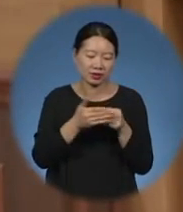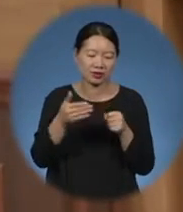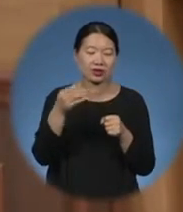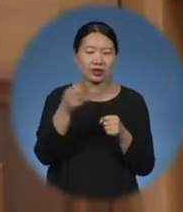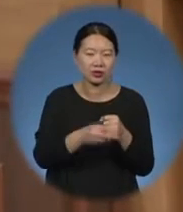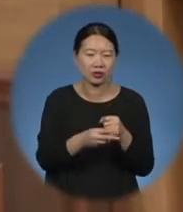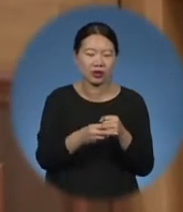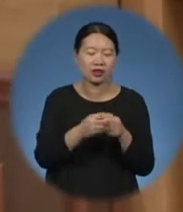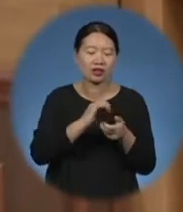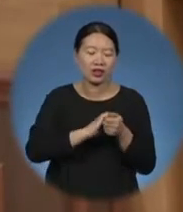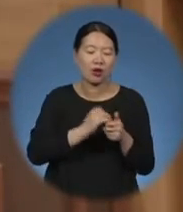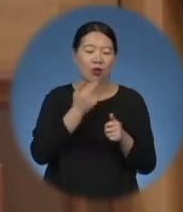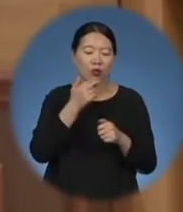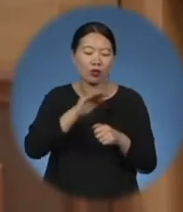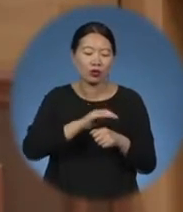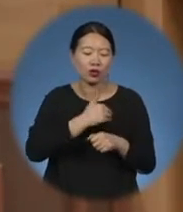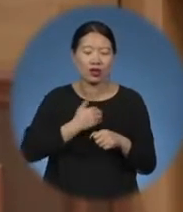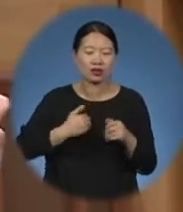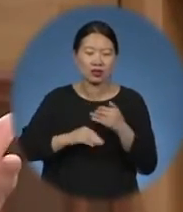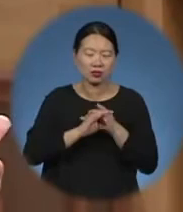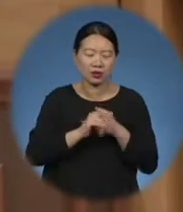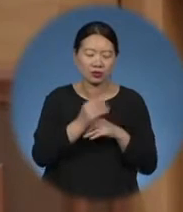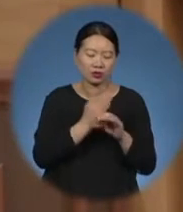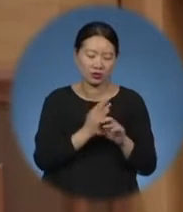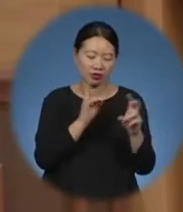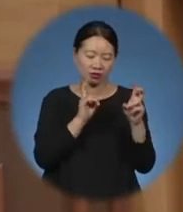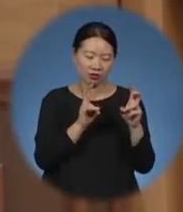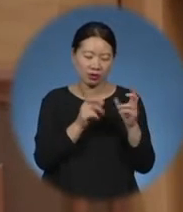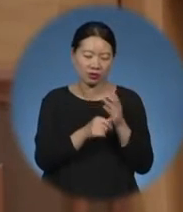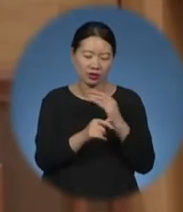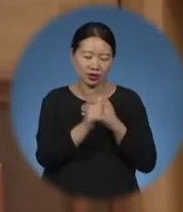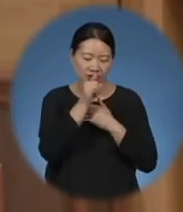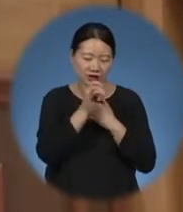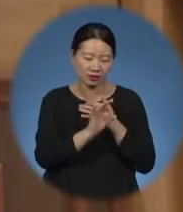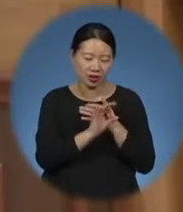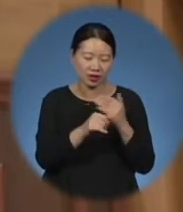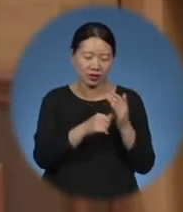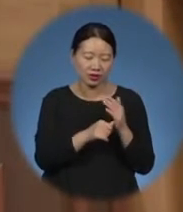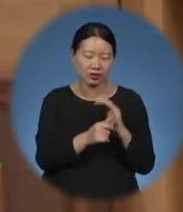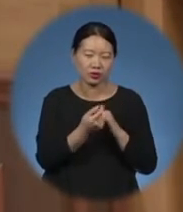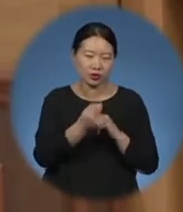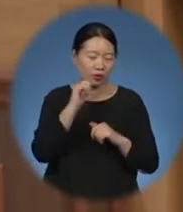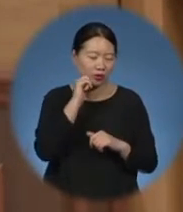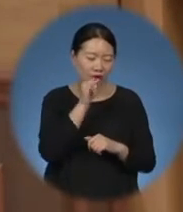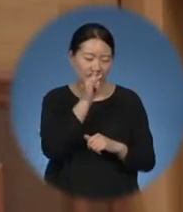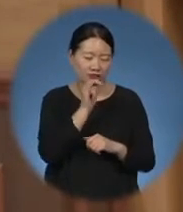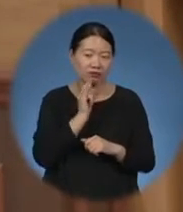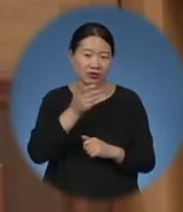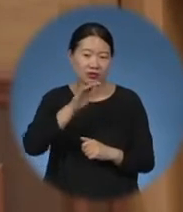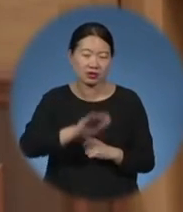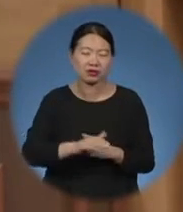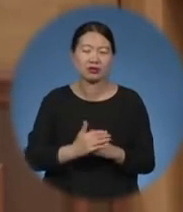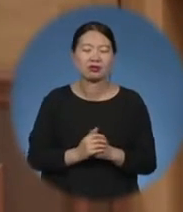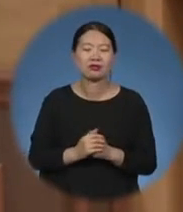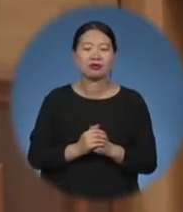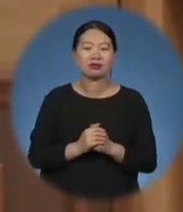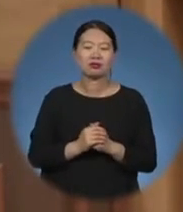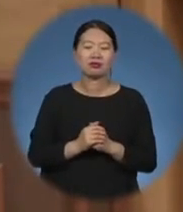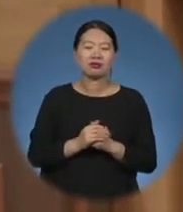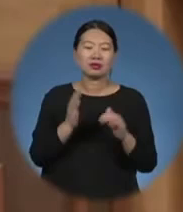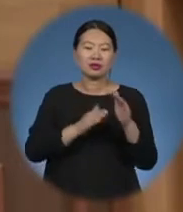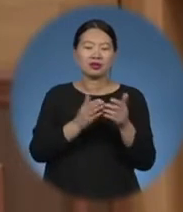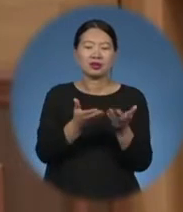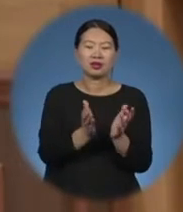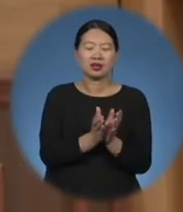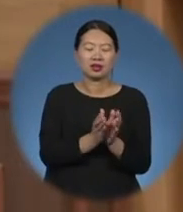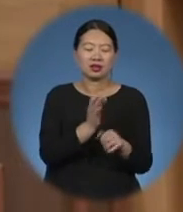그런 제약이 없더라도 가능하면 중소기업 제품이 있으면 조금 품질이 조금 어렵더라도 이제 공공기관에서 먼저